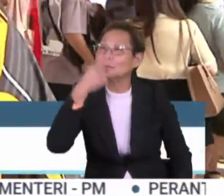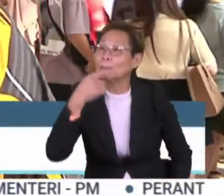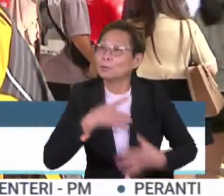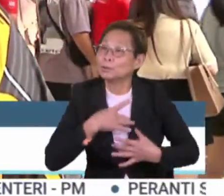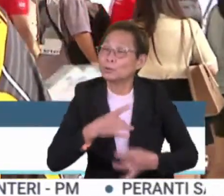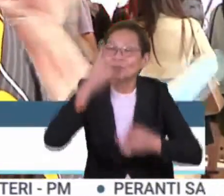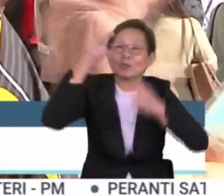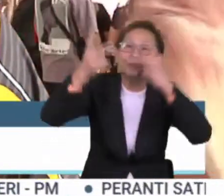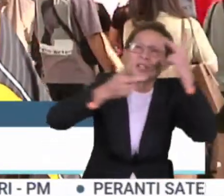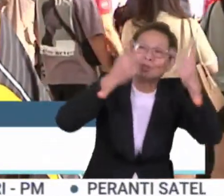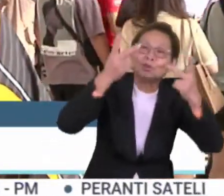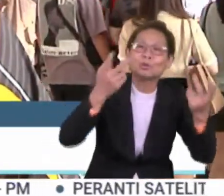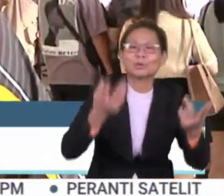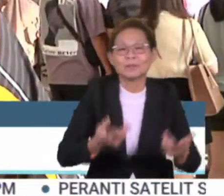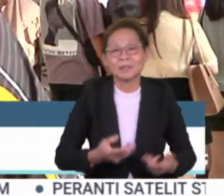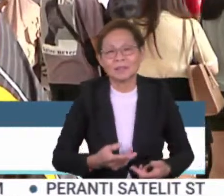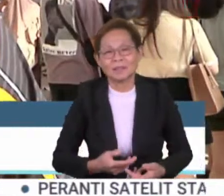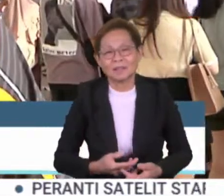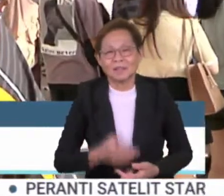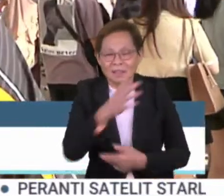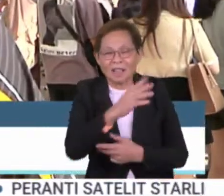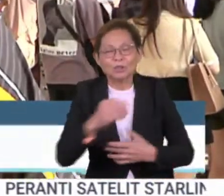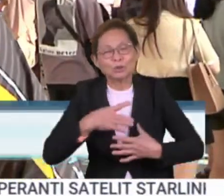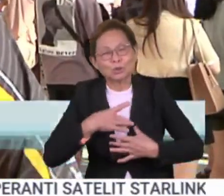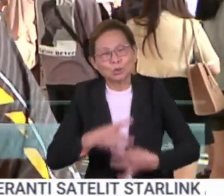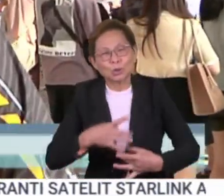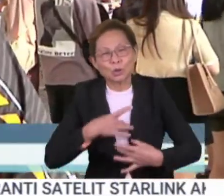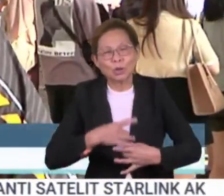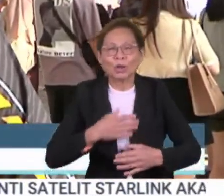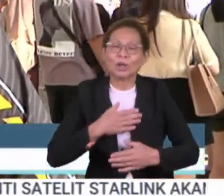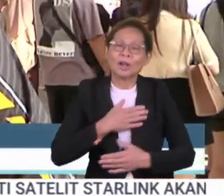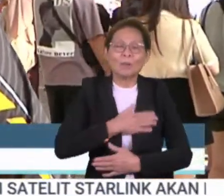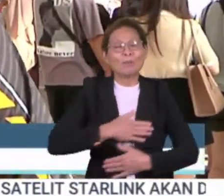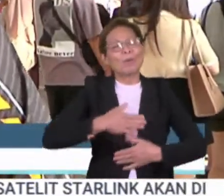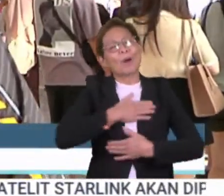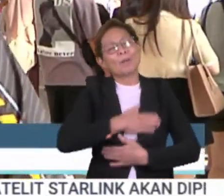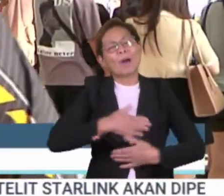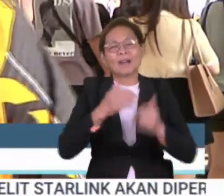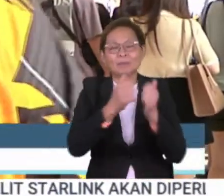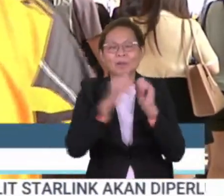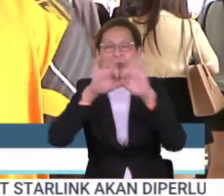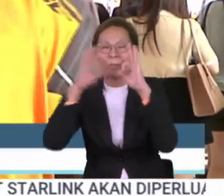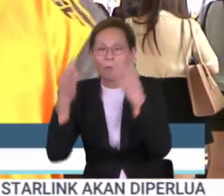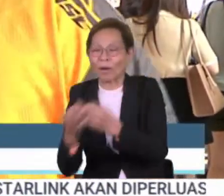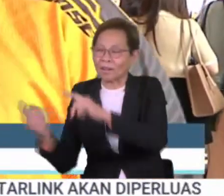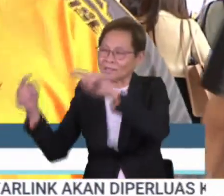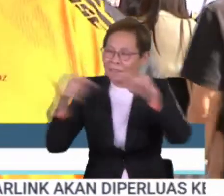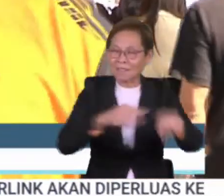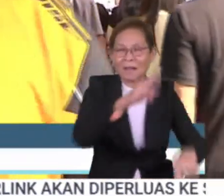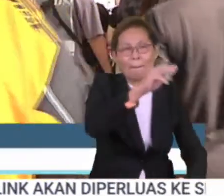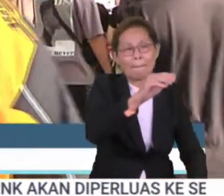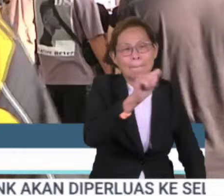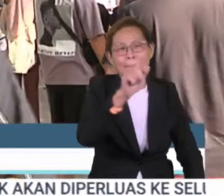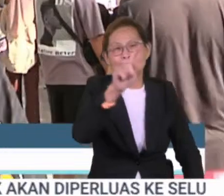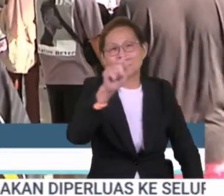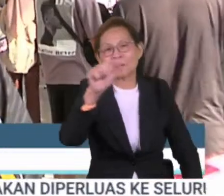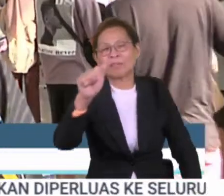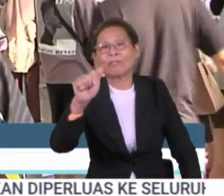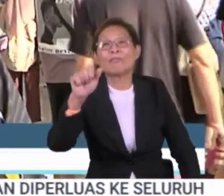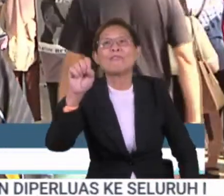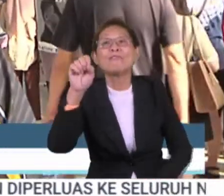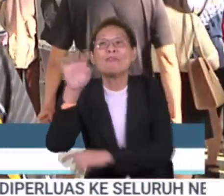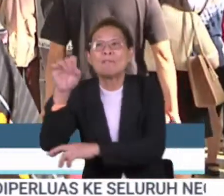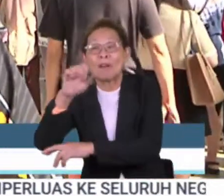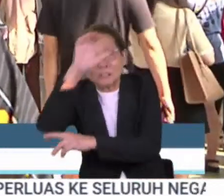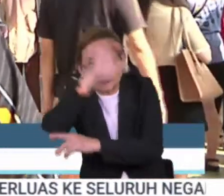suka melancong dan suka beriadah dengan keluarga, so datang ke MATA Fair untuk cari